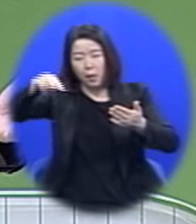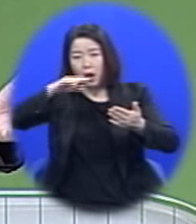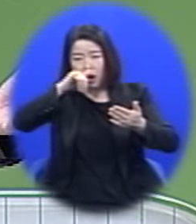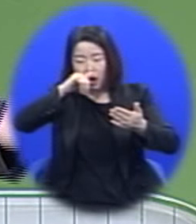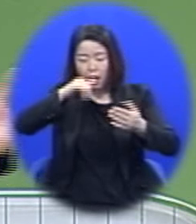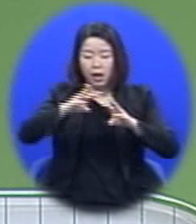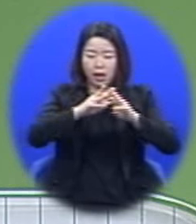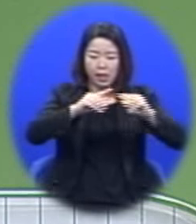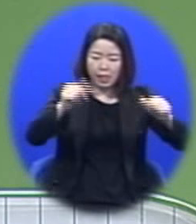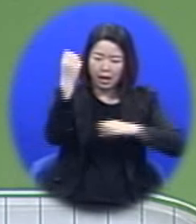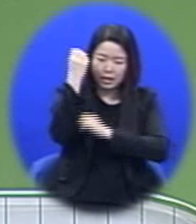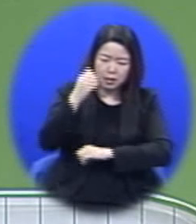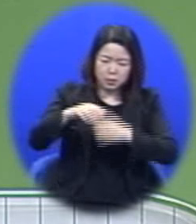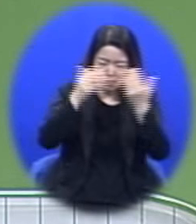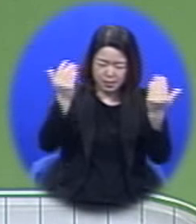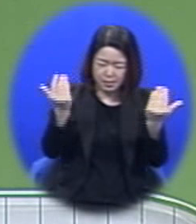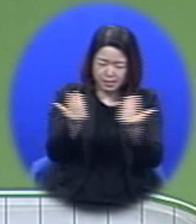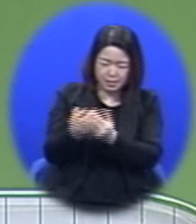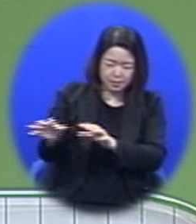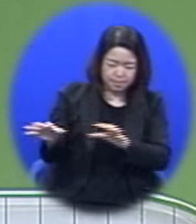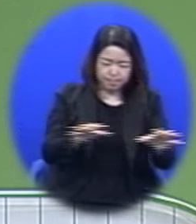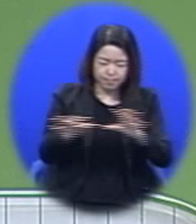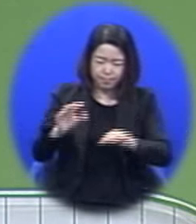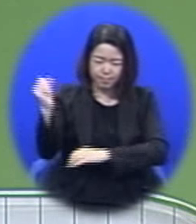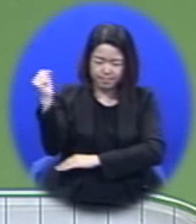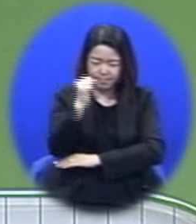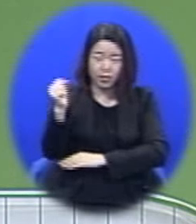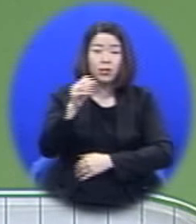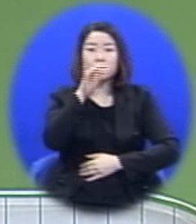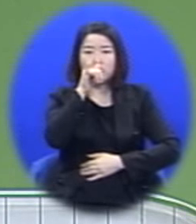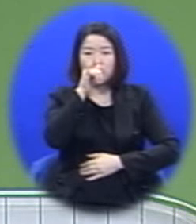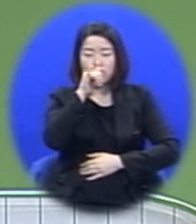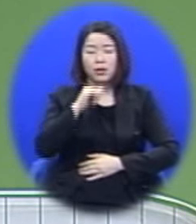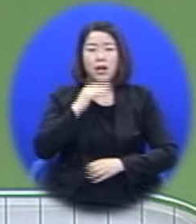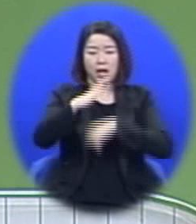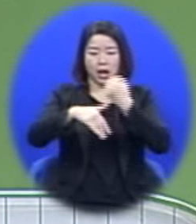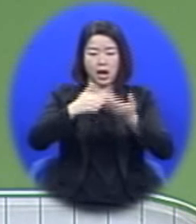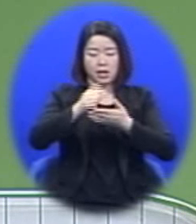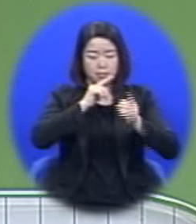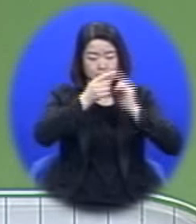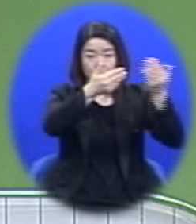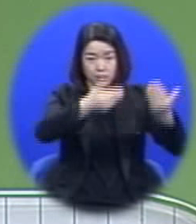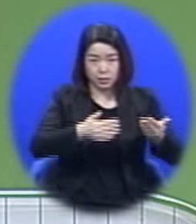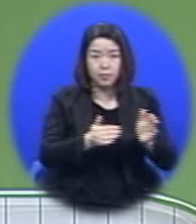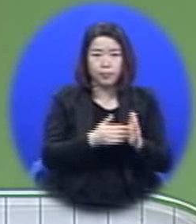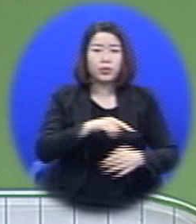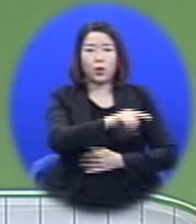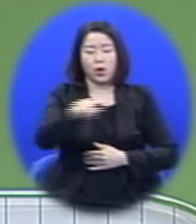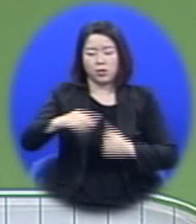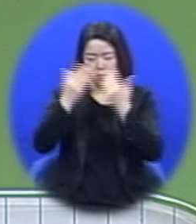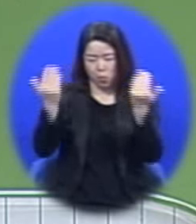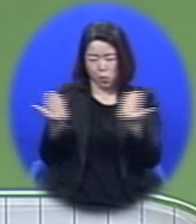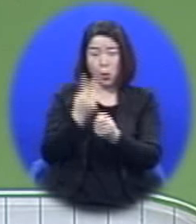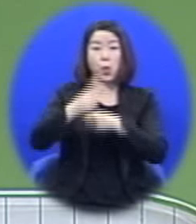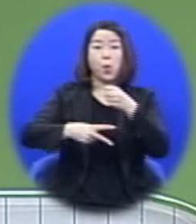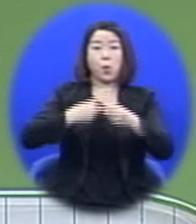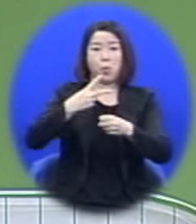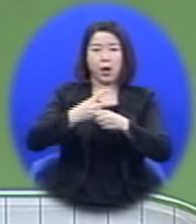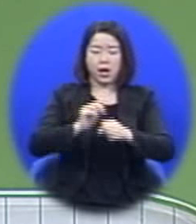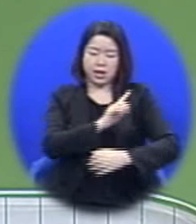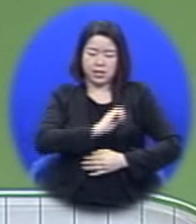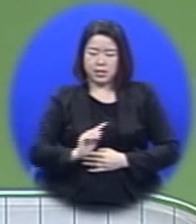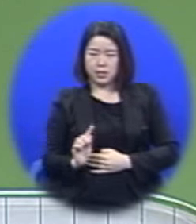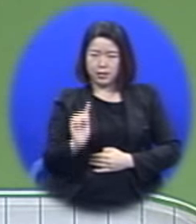땅의 기초가 송두리째 흔들렸다. 하나님께서 말씀하셨다. 너희는 모두 신들이고 가장 높으신